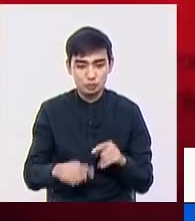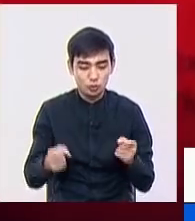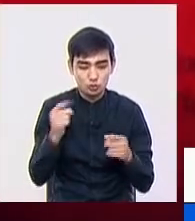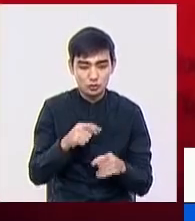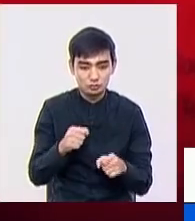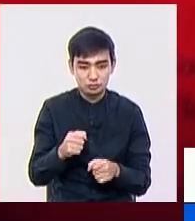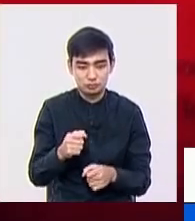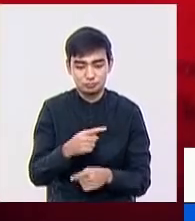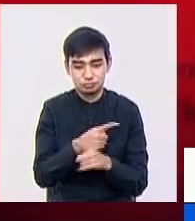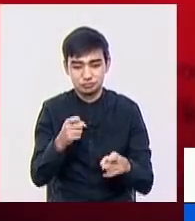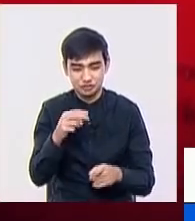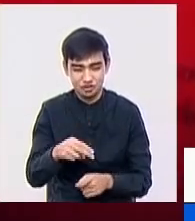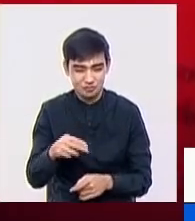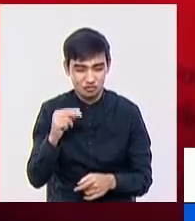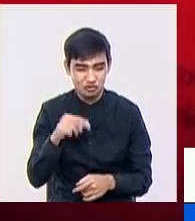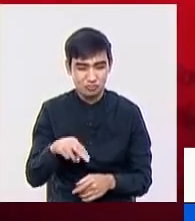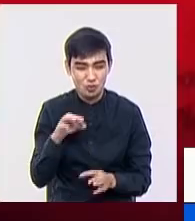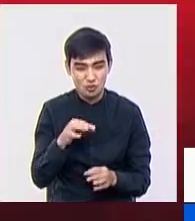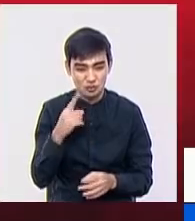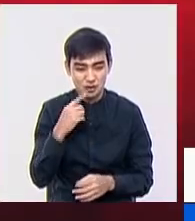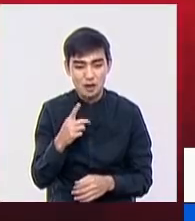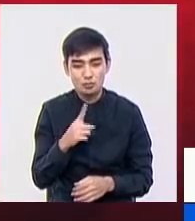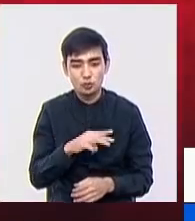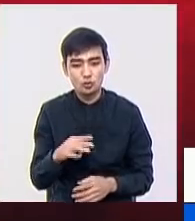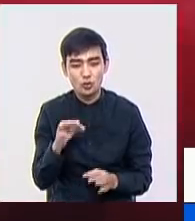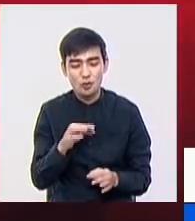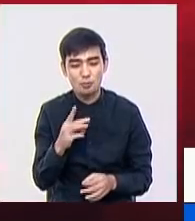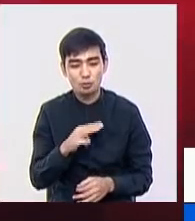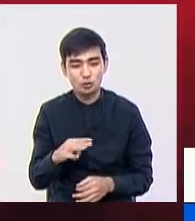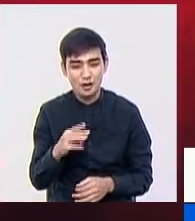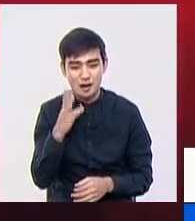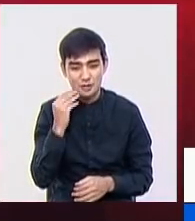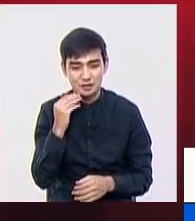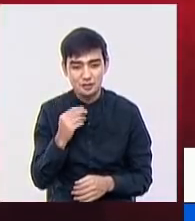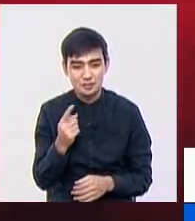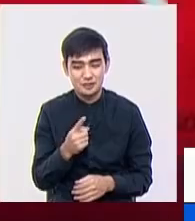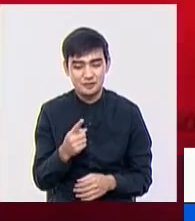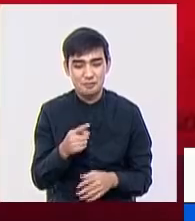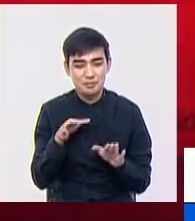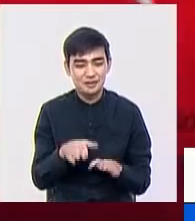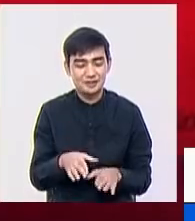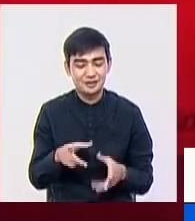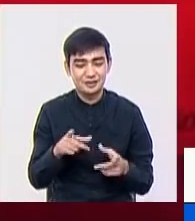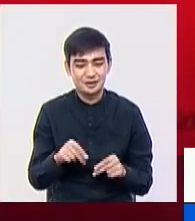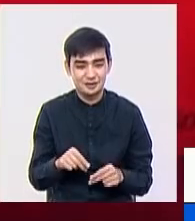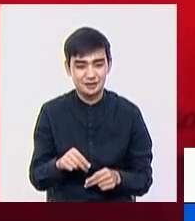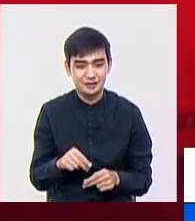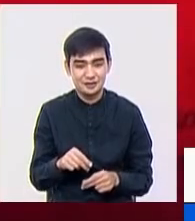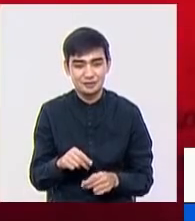распознать угрозу? Теперь о минутах. Но Алма-Ата находится в таком месте,